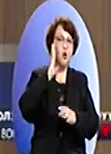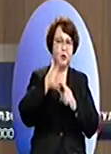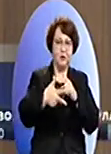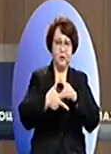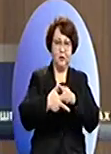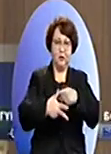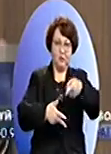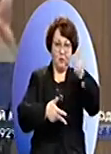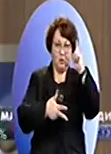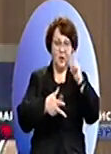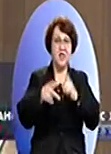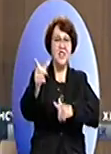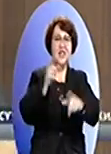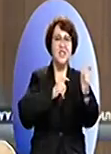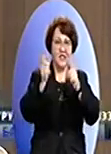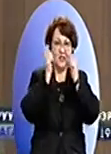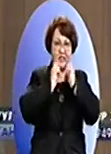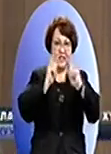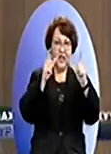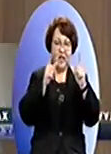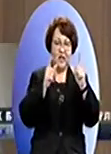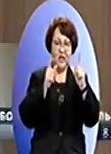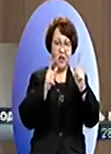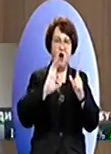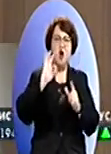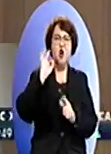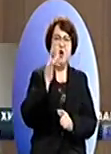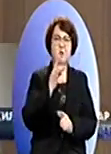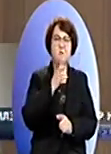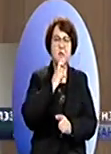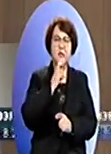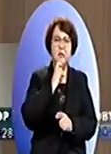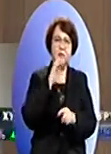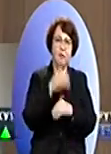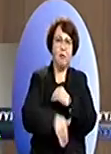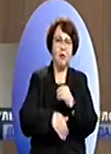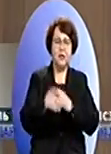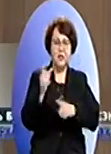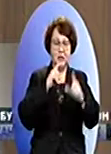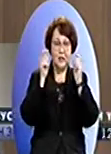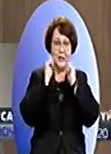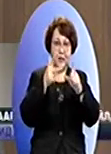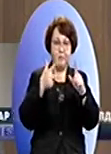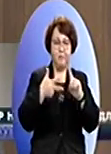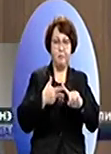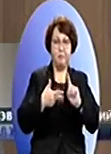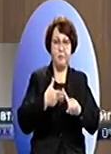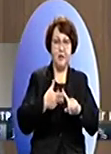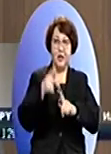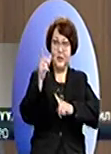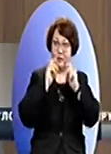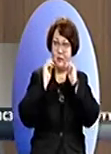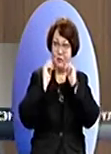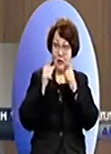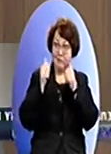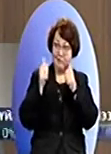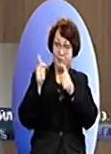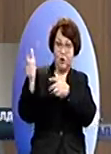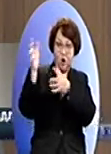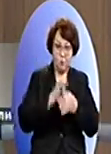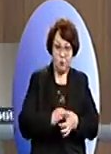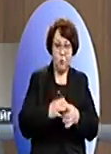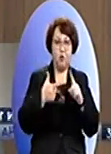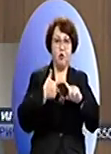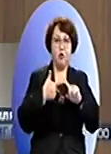эдийн засга сэргэнэ, энэ хямралд орсон, өрөнд орсон эдийн засга сэргэнэ гэж. Хоёрдугаард нь эдийн засга сэргээсний үндсэн дээр энэ ард иргэдийнхээ амжилт